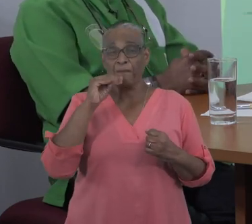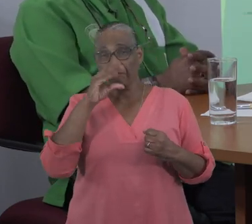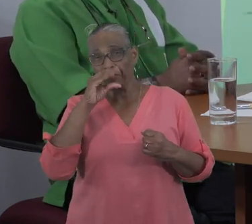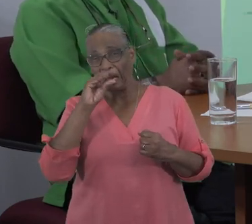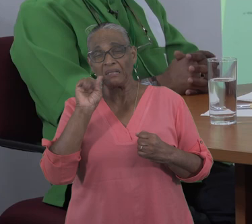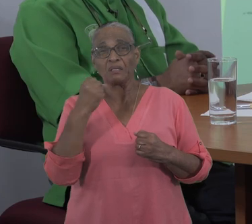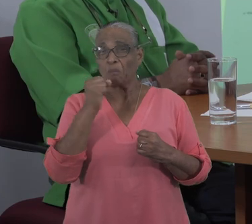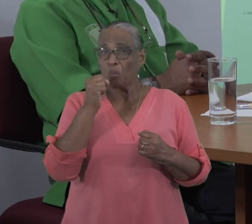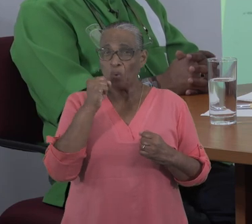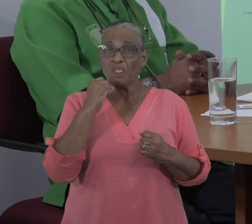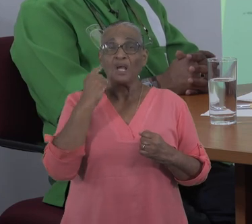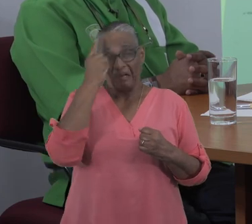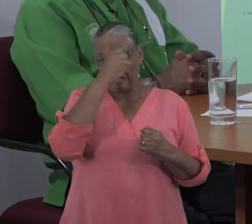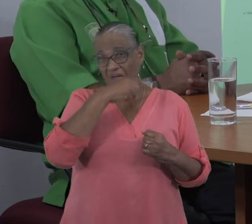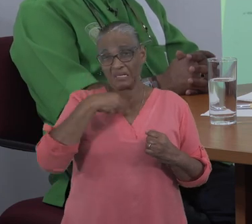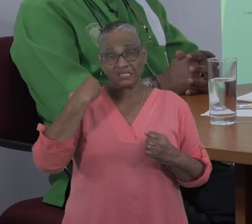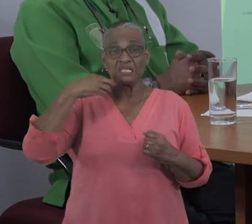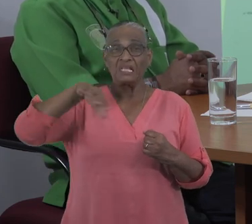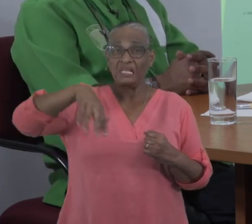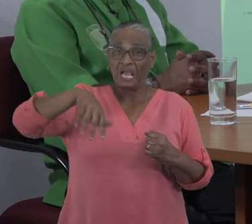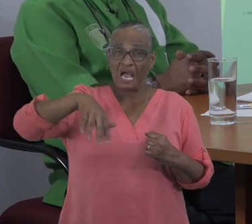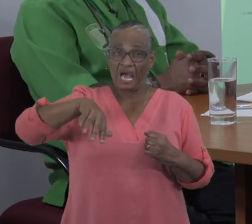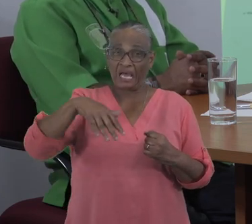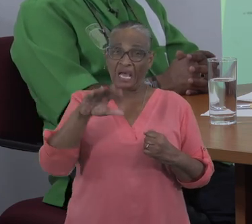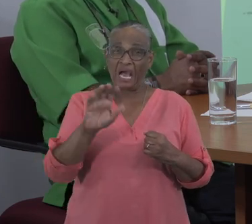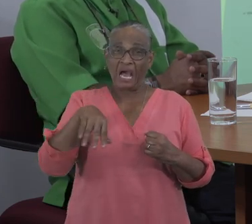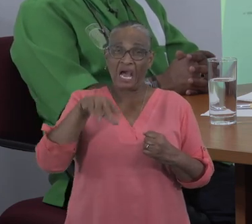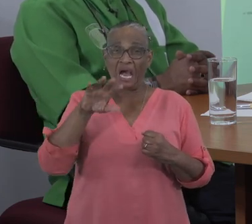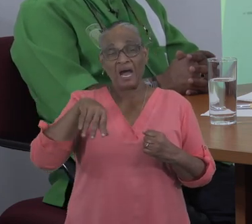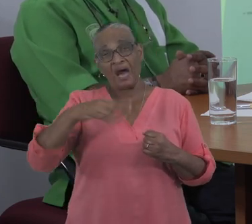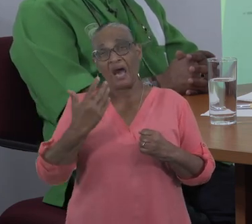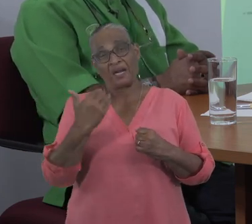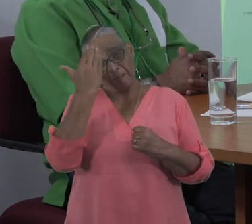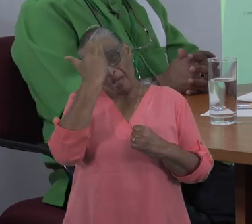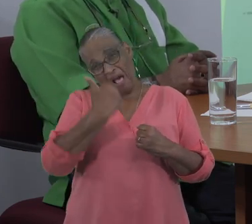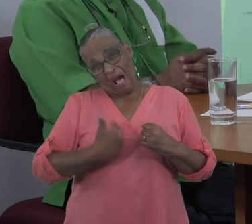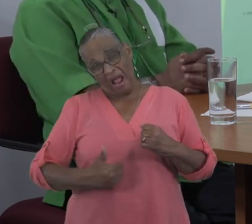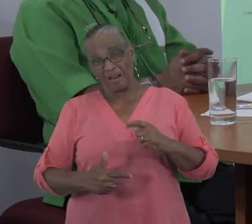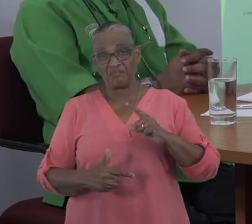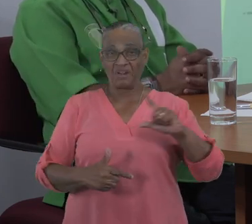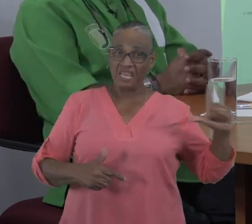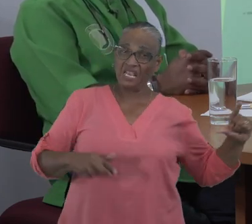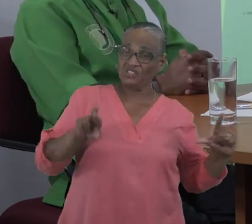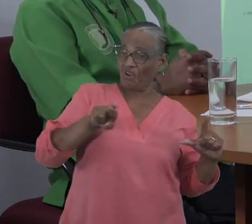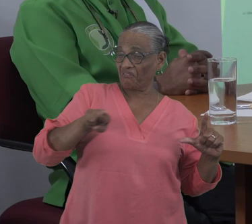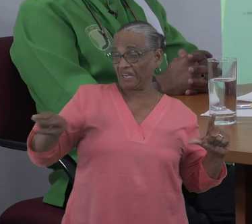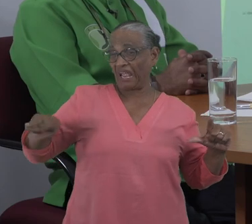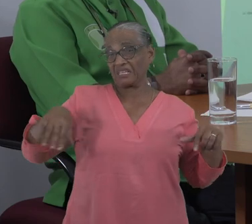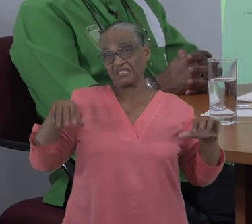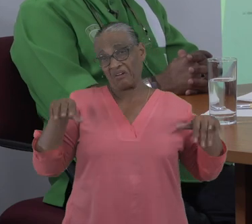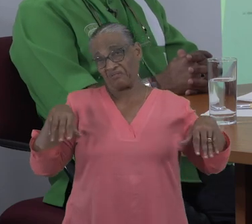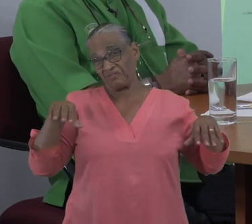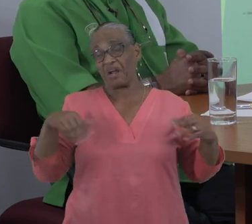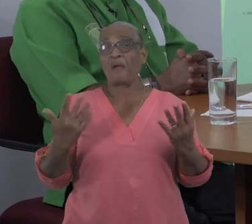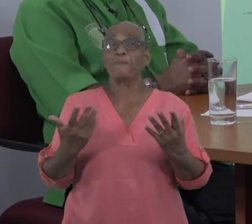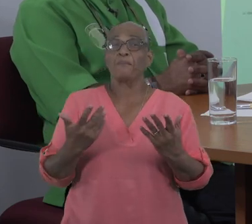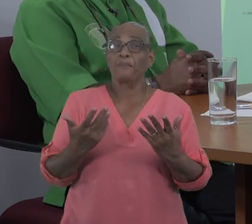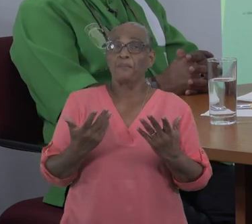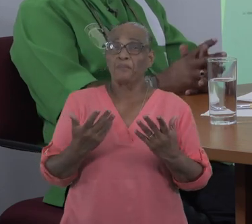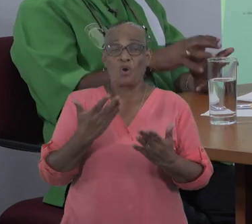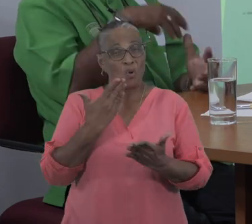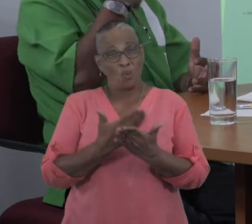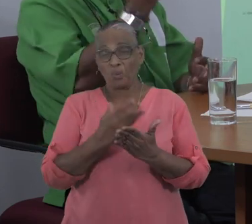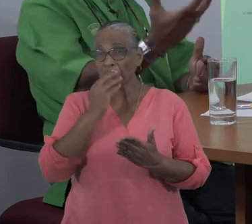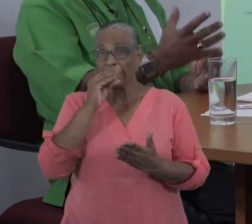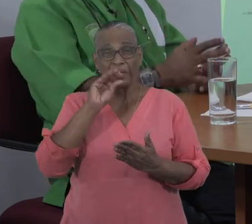arm, speech, time. Gezicht, arm, als het is eenzijdige verlamming, bijvoorbeeld links of aan de rechterkant.